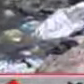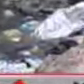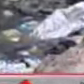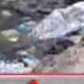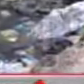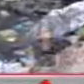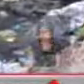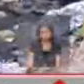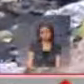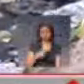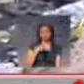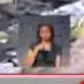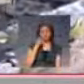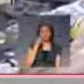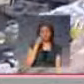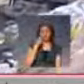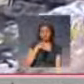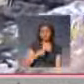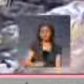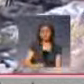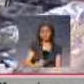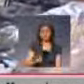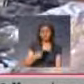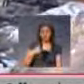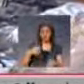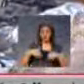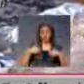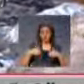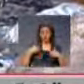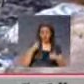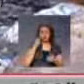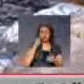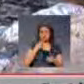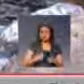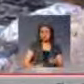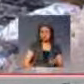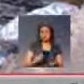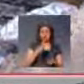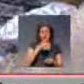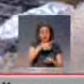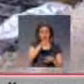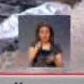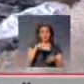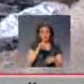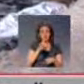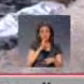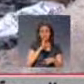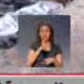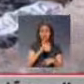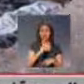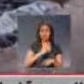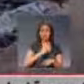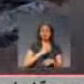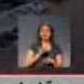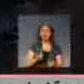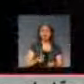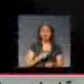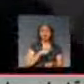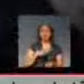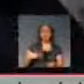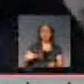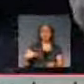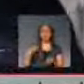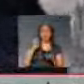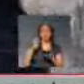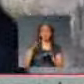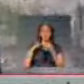احنا بني ادمين، لما ابذل في اللفظ مش حيوانات، احنا في البلد ولينا حق على البلد، ولا احنا غير البلد؟ هو